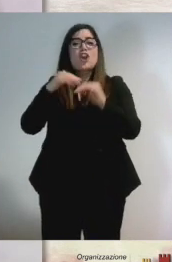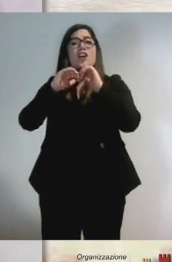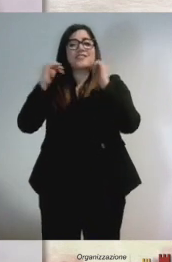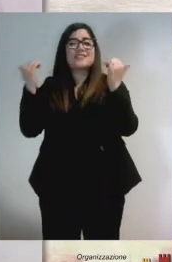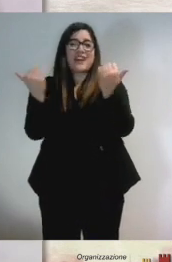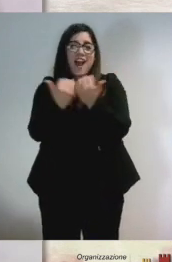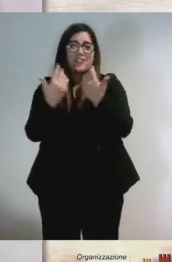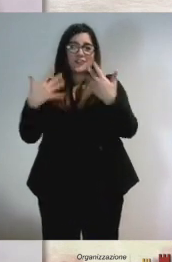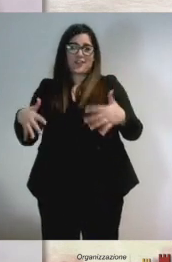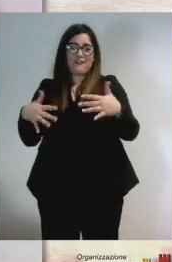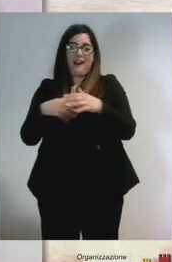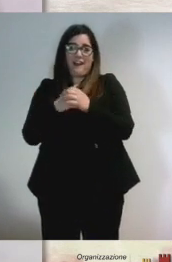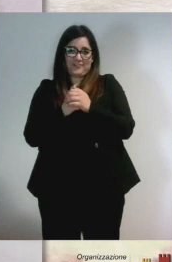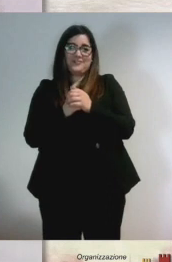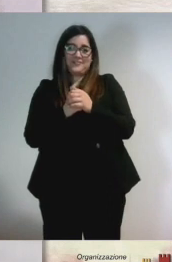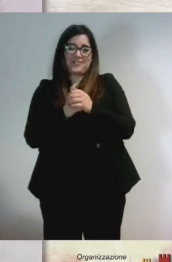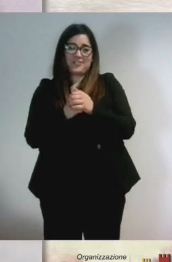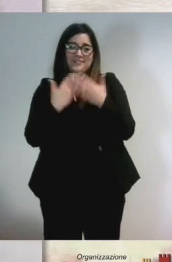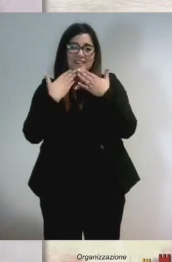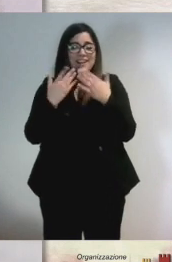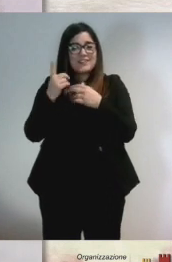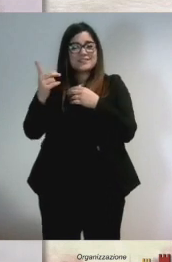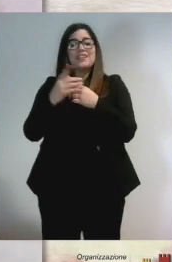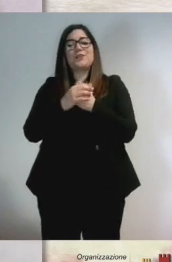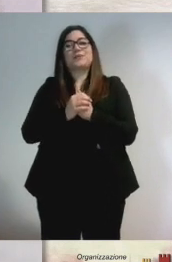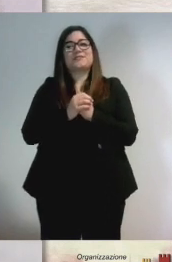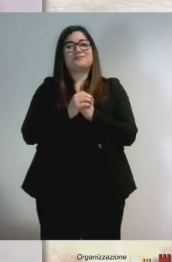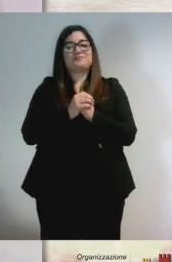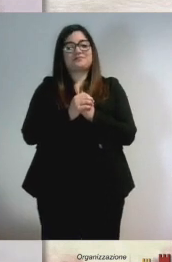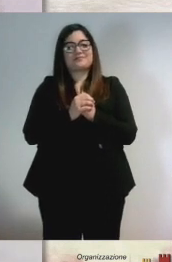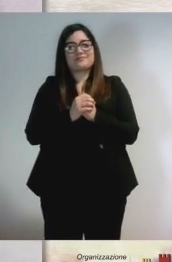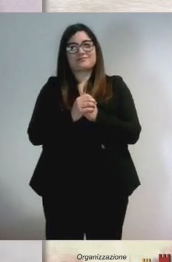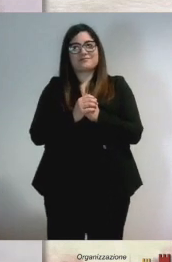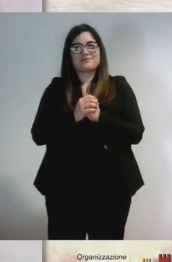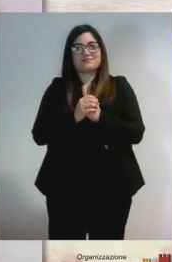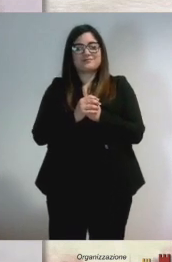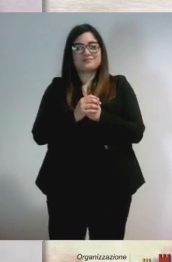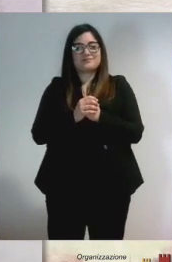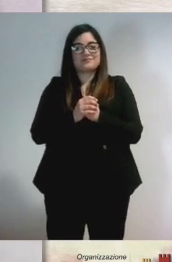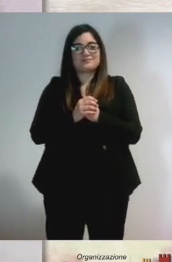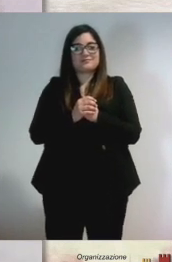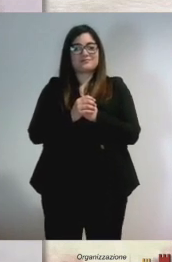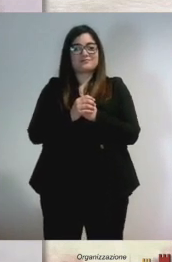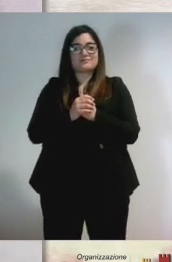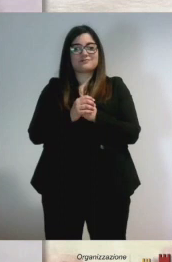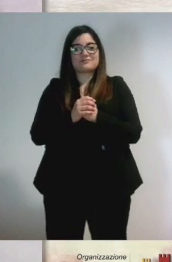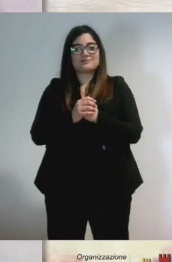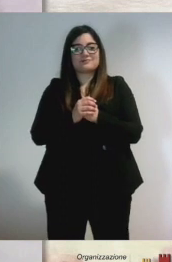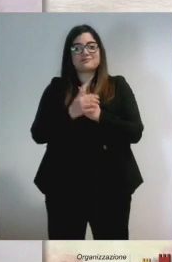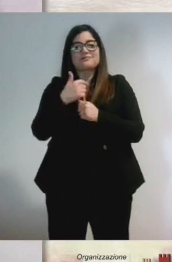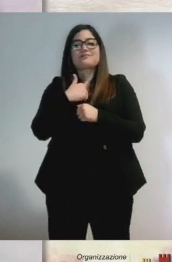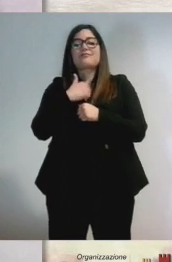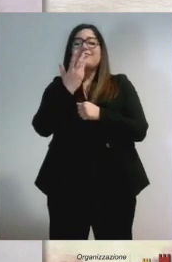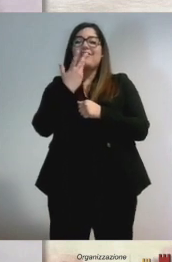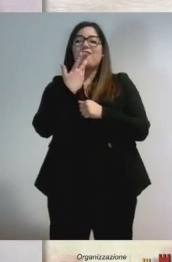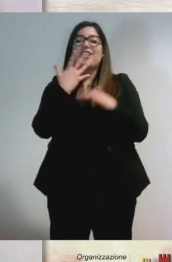ho fatto con L'ente che ha rappresentato fino a qualche mese fa Permettetemi un saluto caloroso